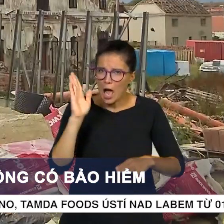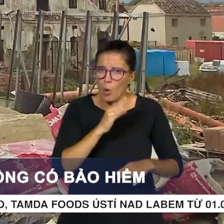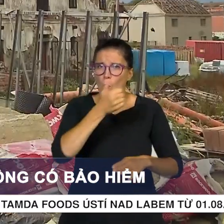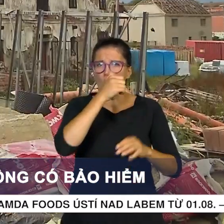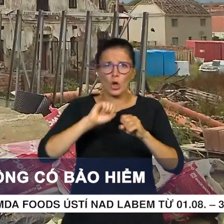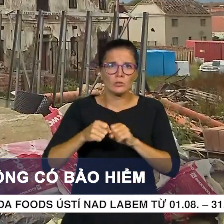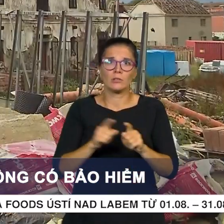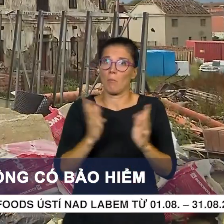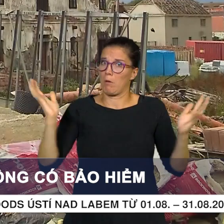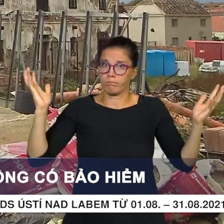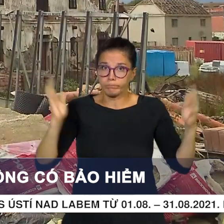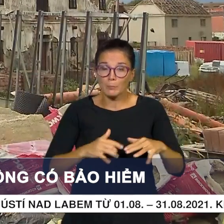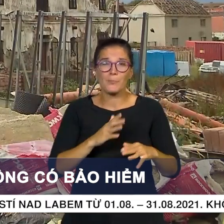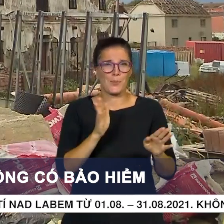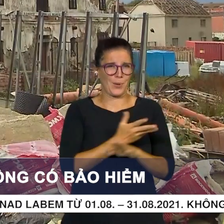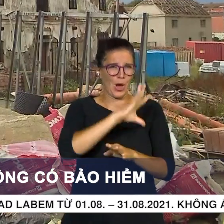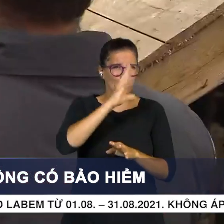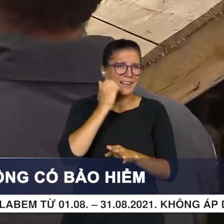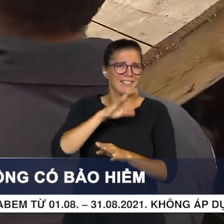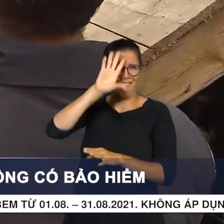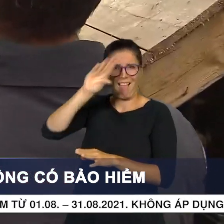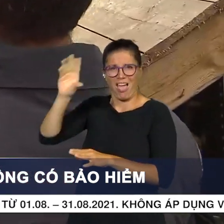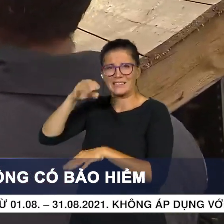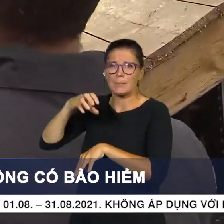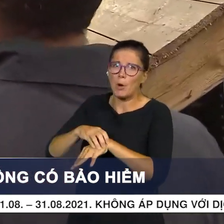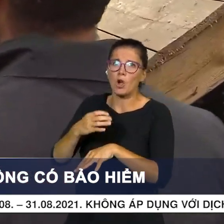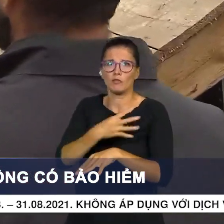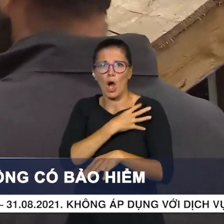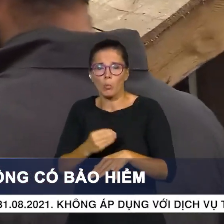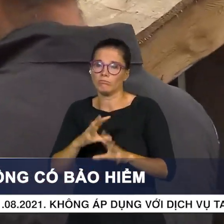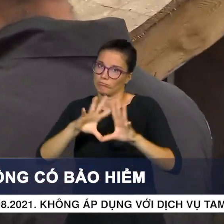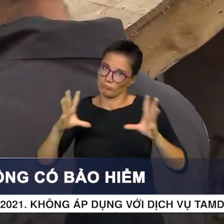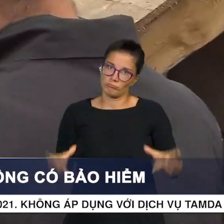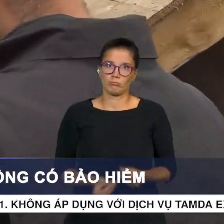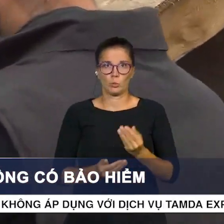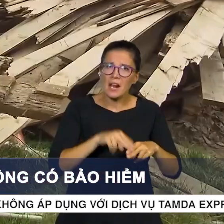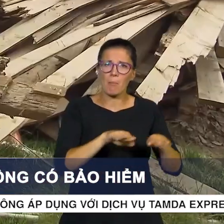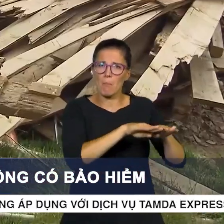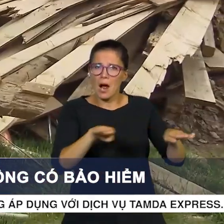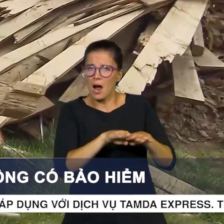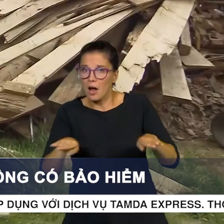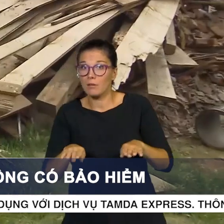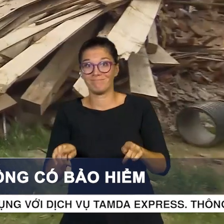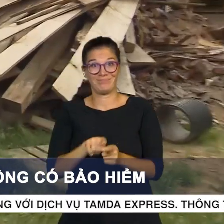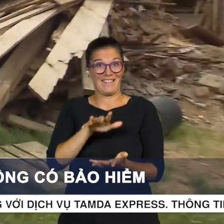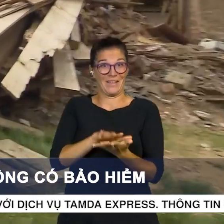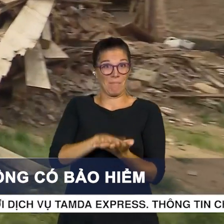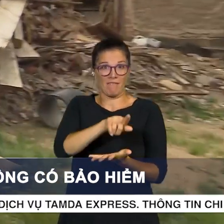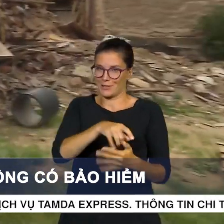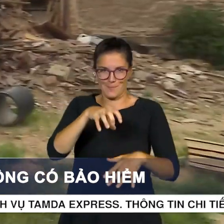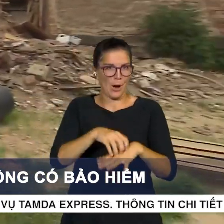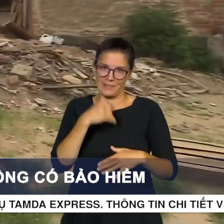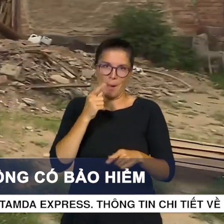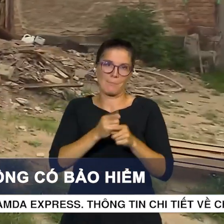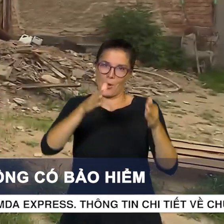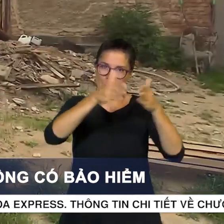Những khu nhà bị tốc mái, vỡ cửa kính, cửa sổ, đó là những thiệt hại sau trận lốc xoáy tại vùng Nam Morava. Tổng thiệt hại người dân báo cáo với bảo